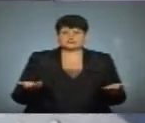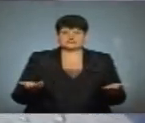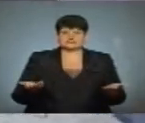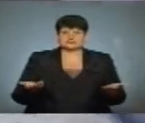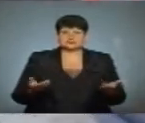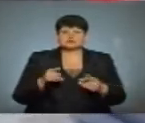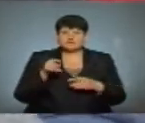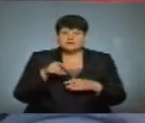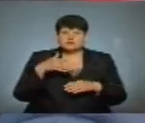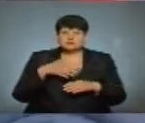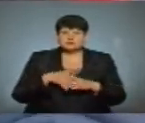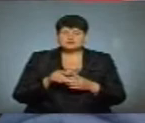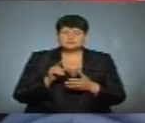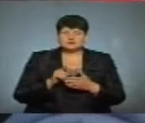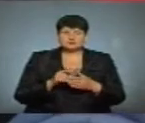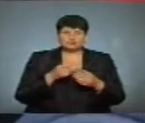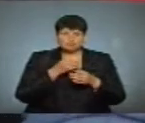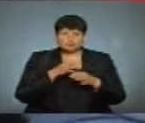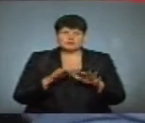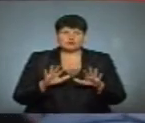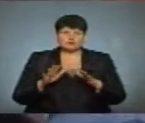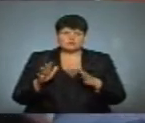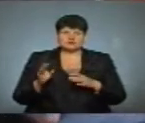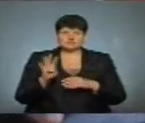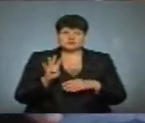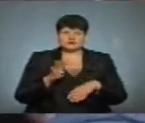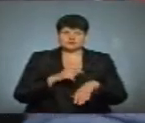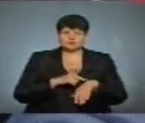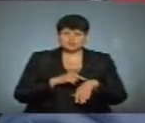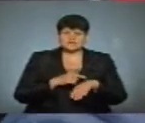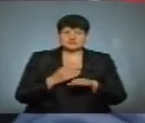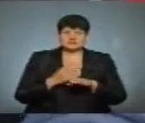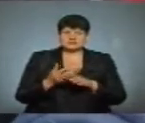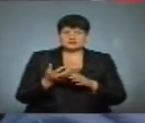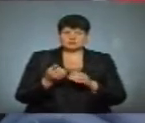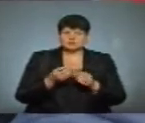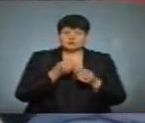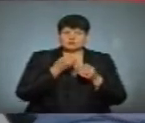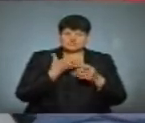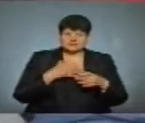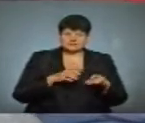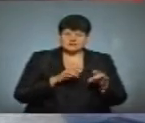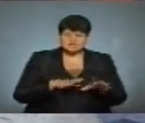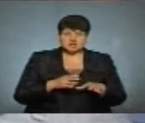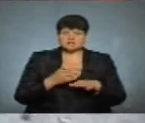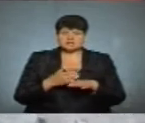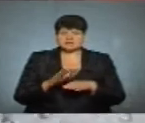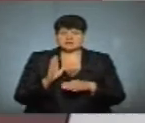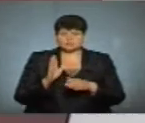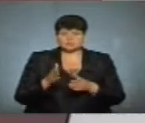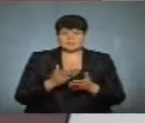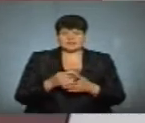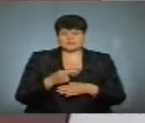Просто, щоб ви розуміли, що в будь-якому випадку, четвертій годині, якщо ви будете тут, то частина отримає позитивне рішення, частина все рівно думати негативне